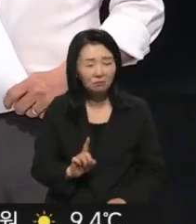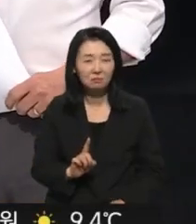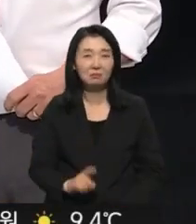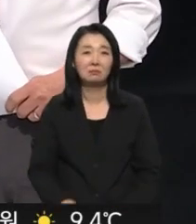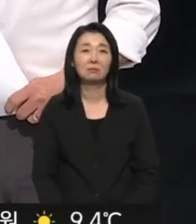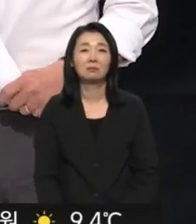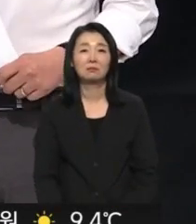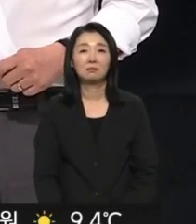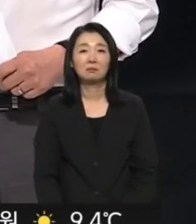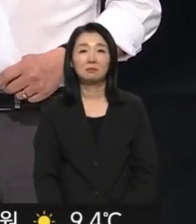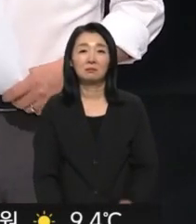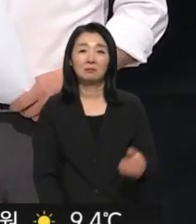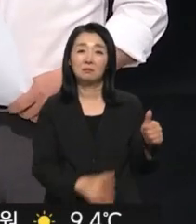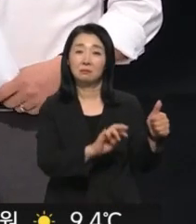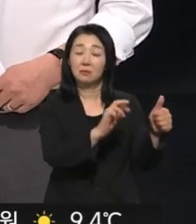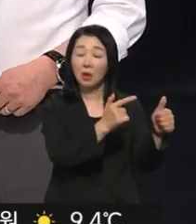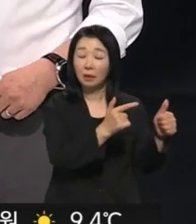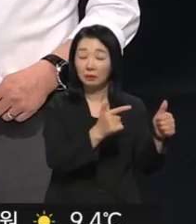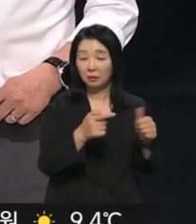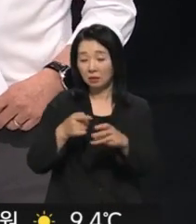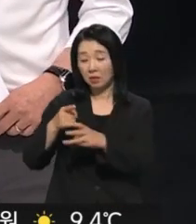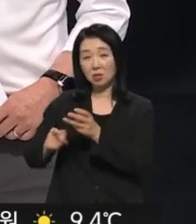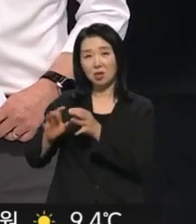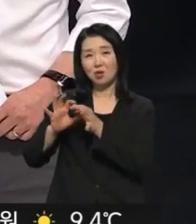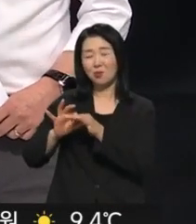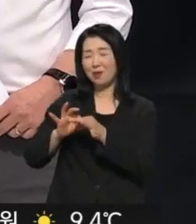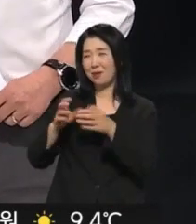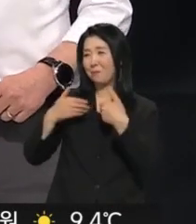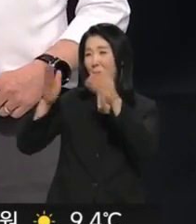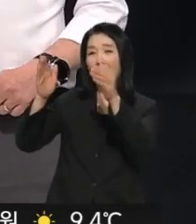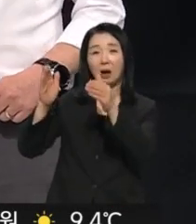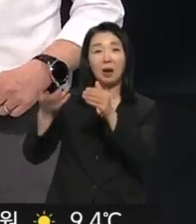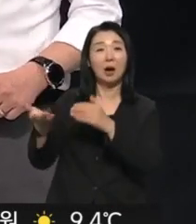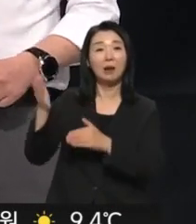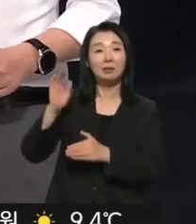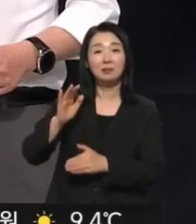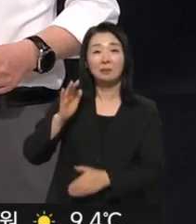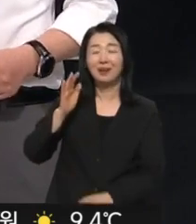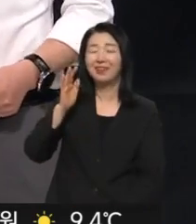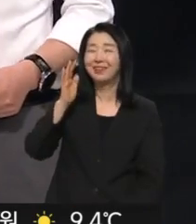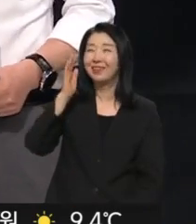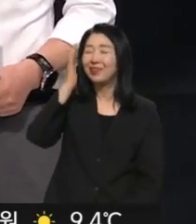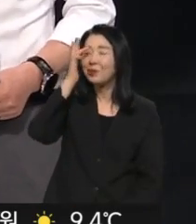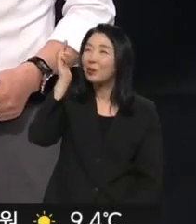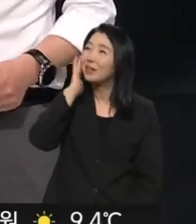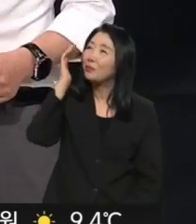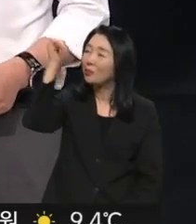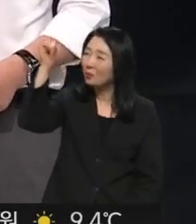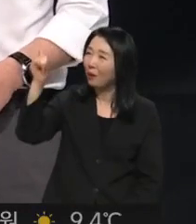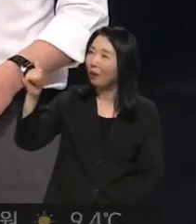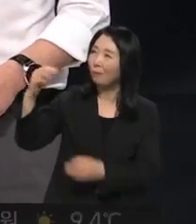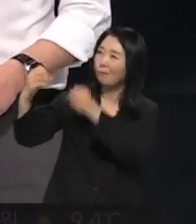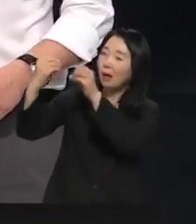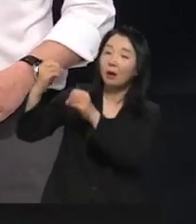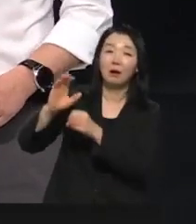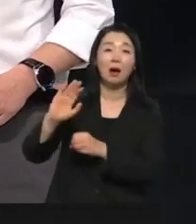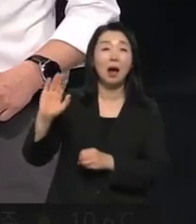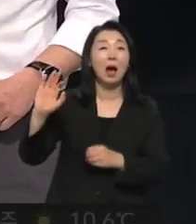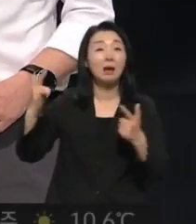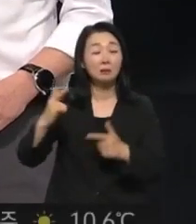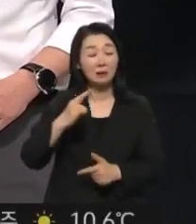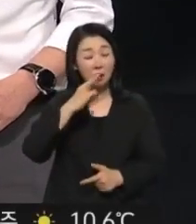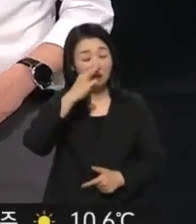실제로 안 후보는 친윤계 행태엔 강하게 날을 세우면서도 용산에 각을 세운 거냐는 질문엔 아니다,